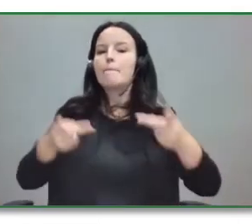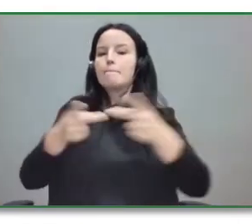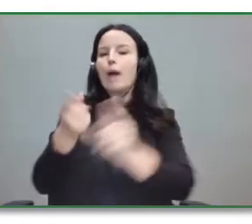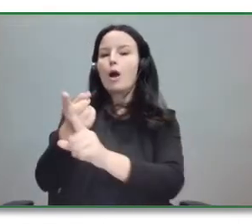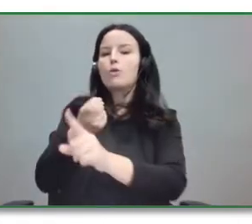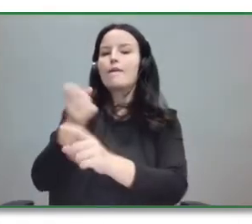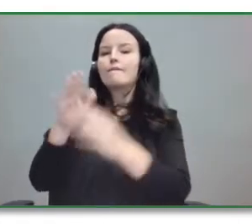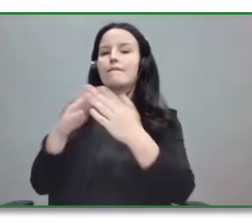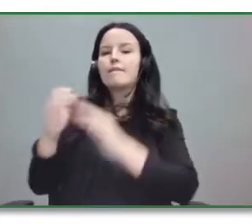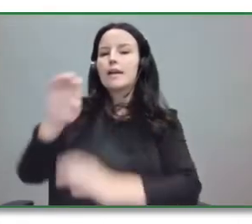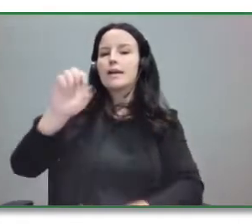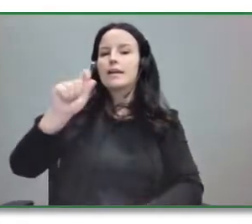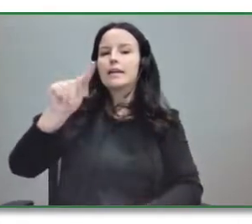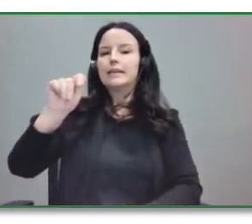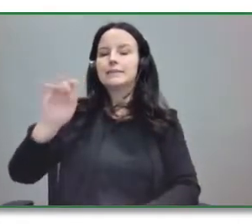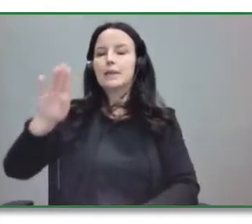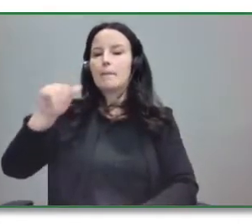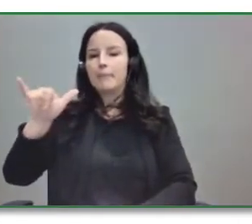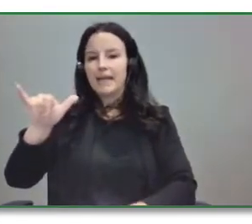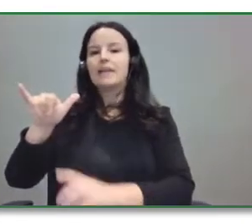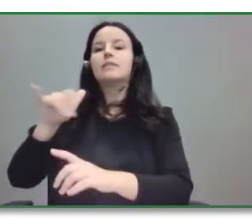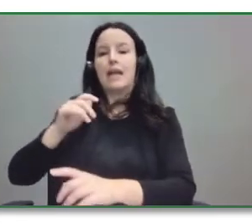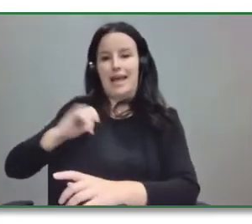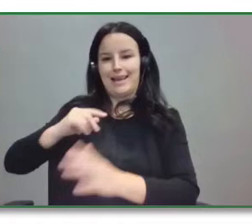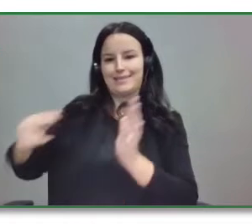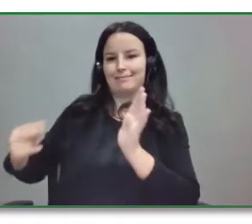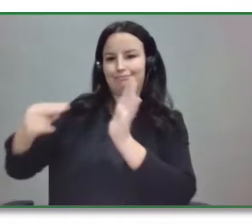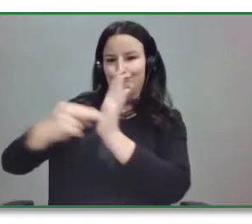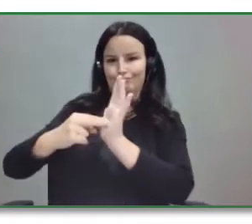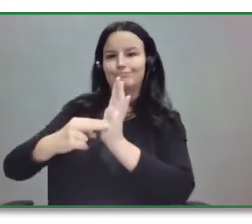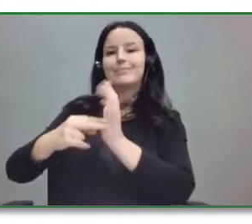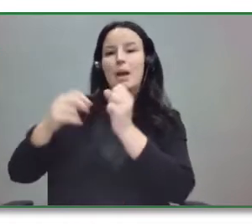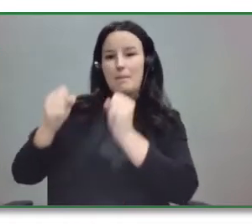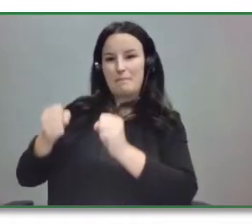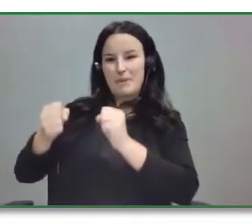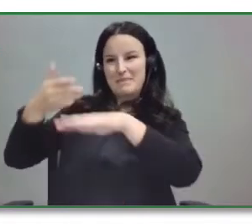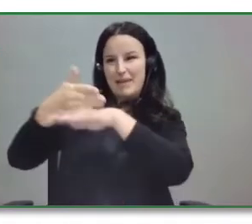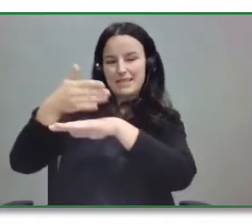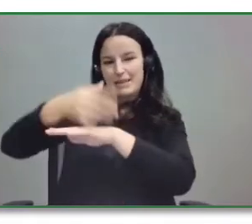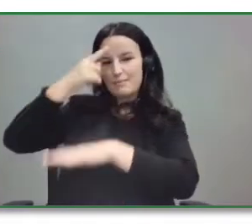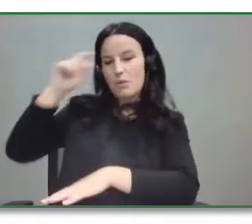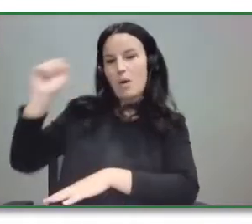au camping accessible aux grands groupes que nous utilisons.